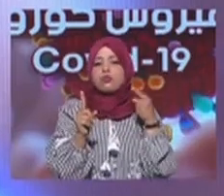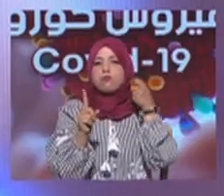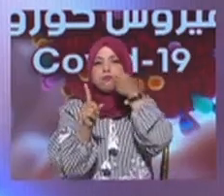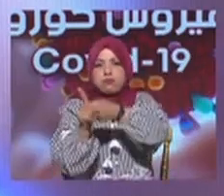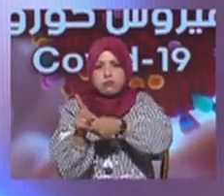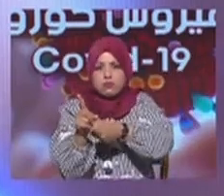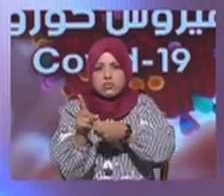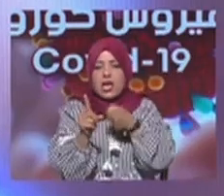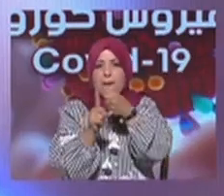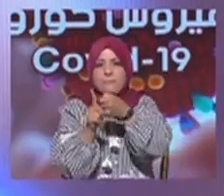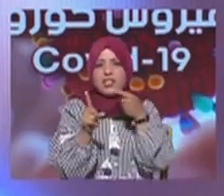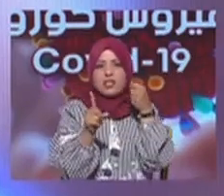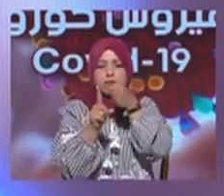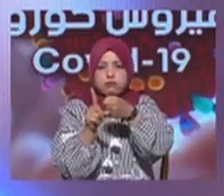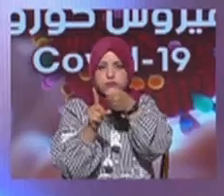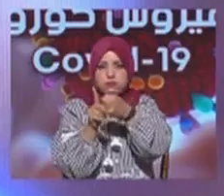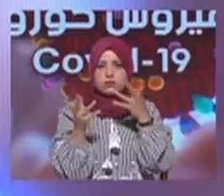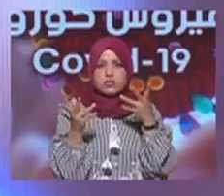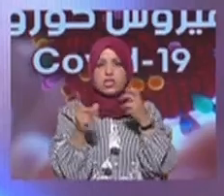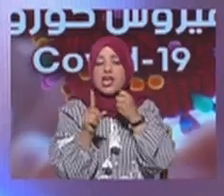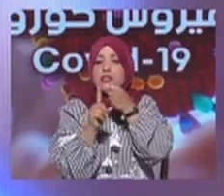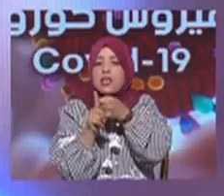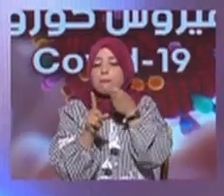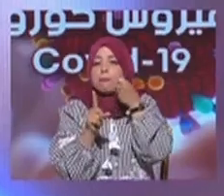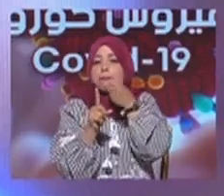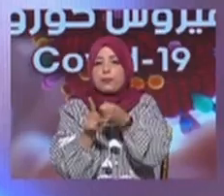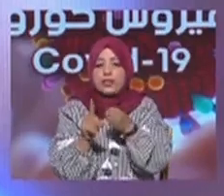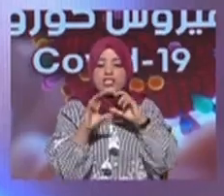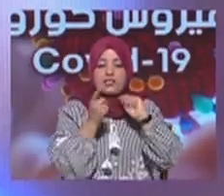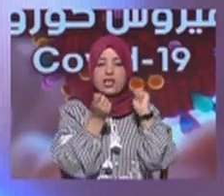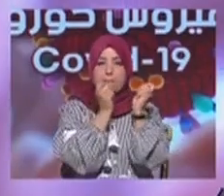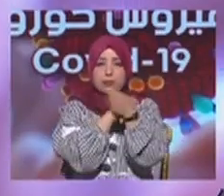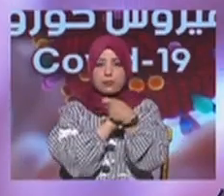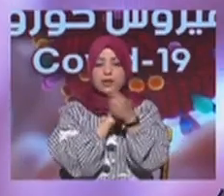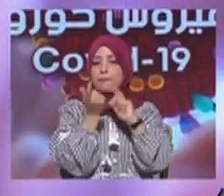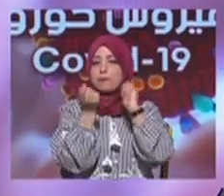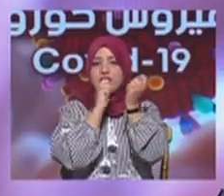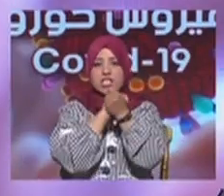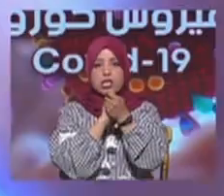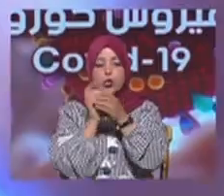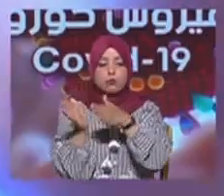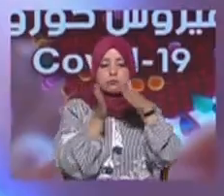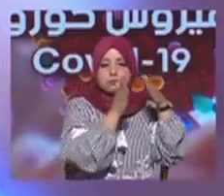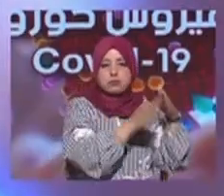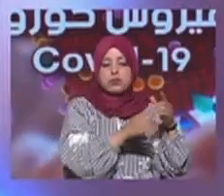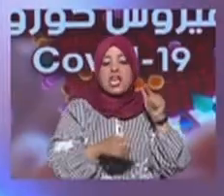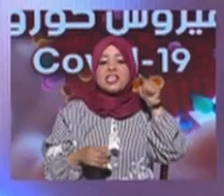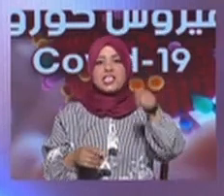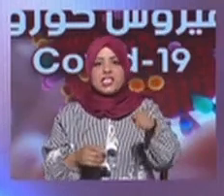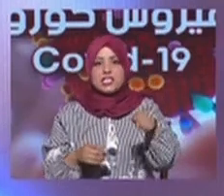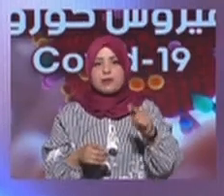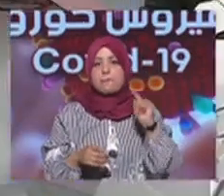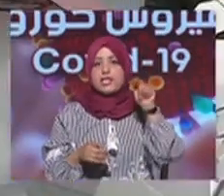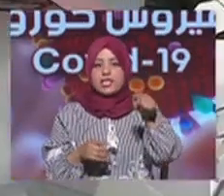ميوتاسيون تنجم تكون مش معناها هي باش تبدلو وتغير له الكومبورتمون نتاعو كيما تنجم تغير له راهو معناتها لازم نعملوا دي زيتود معناتها ما